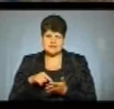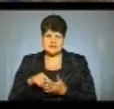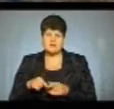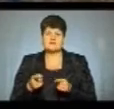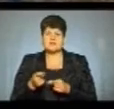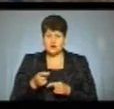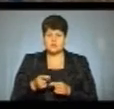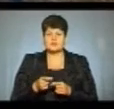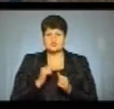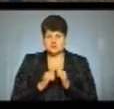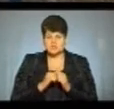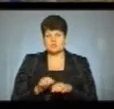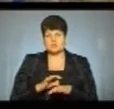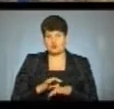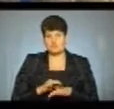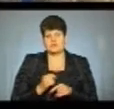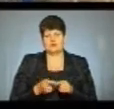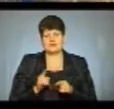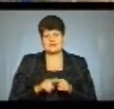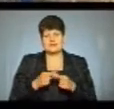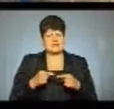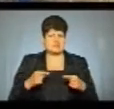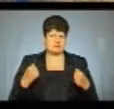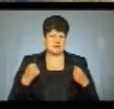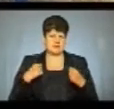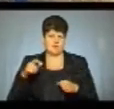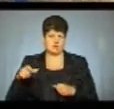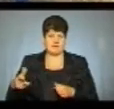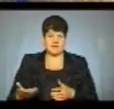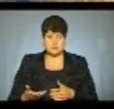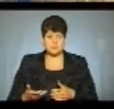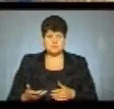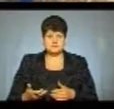Тернополі доволі теж часто проводимо таке з різними спортсменами Тернопільщини.